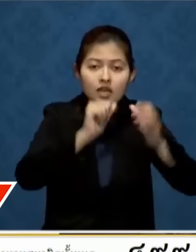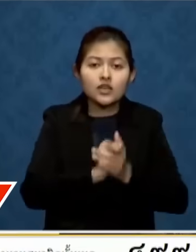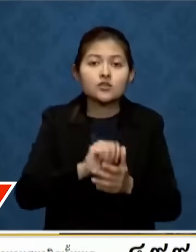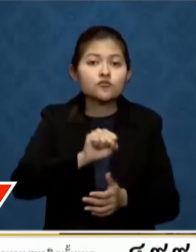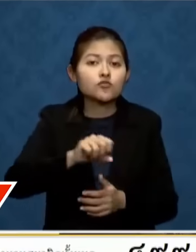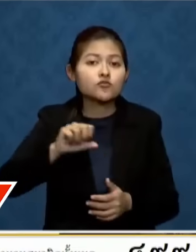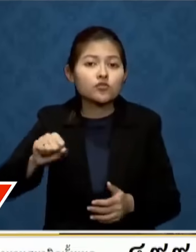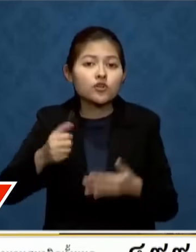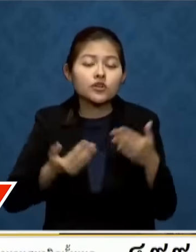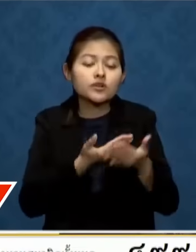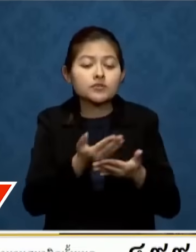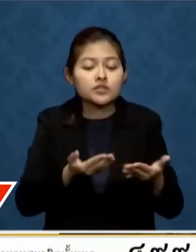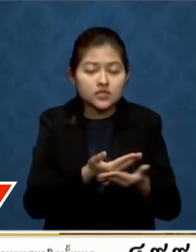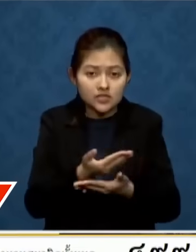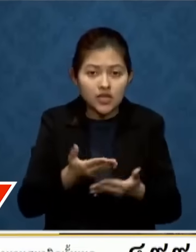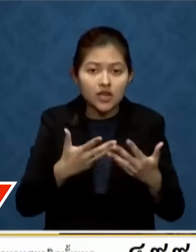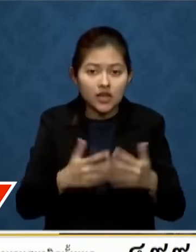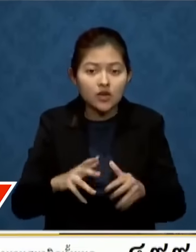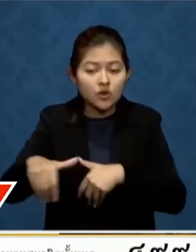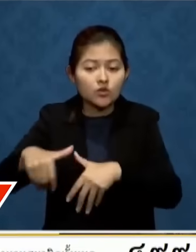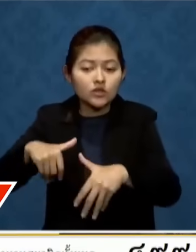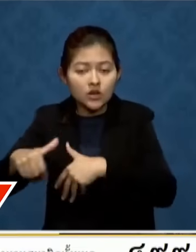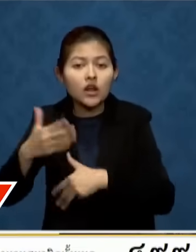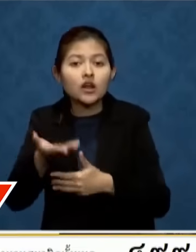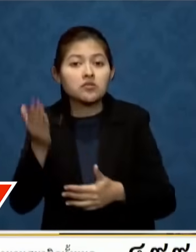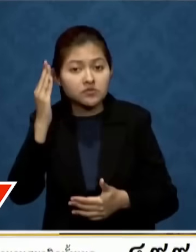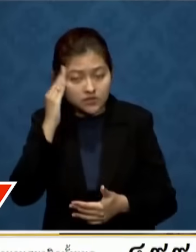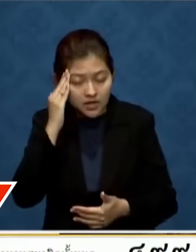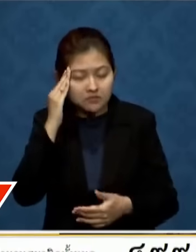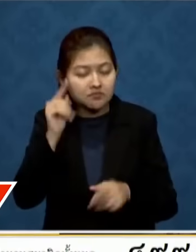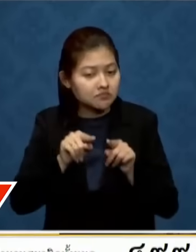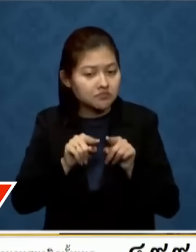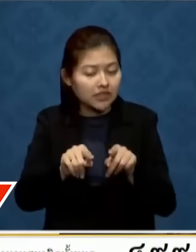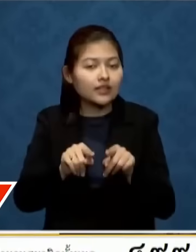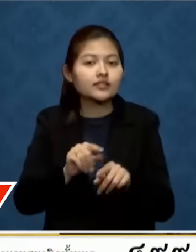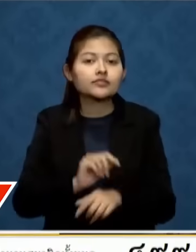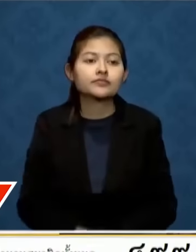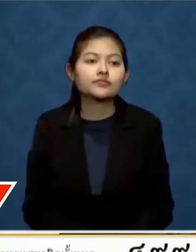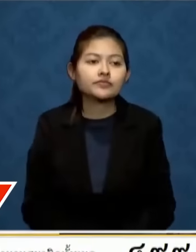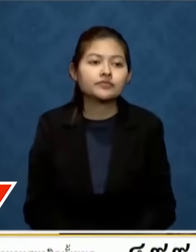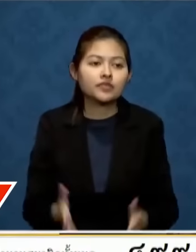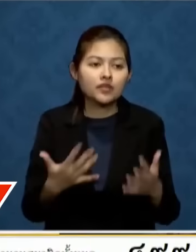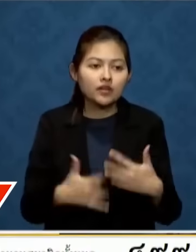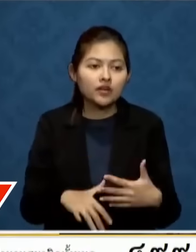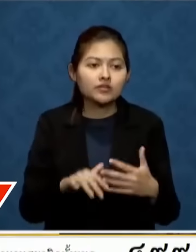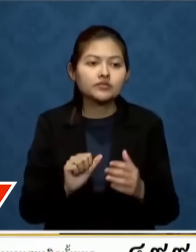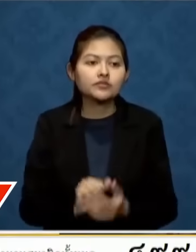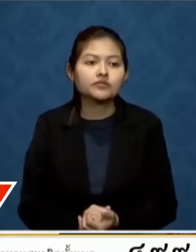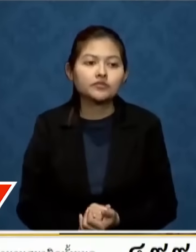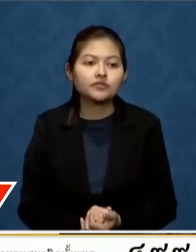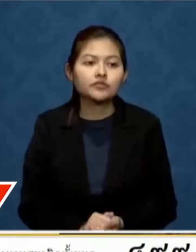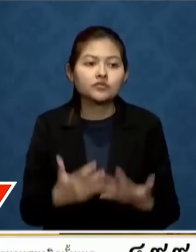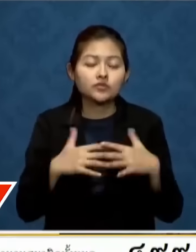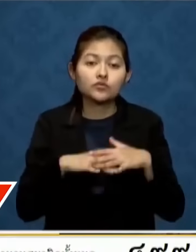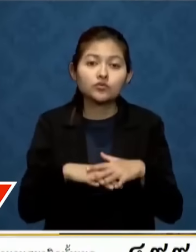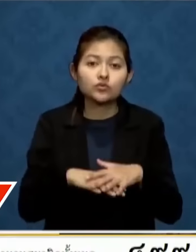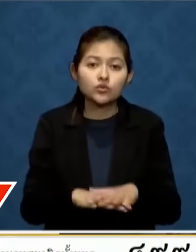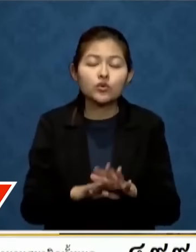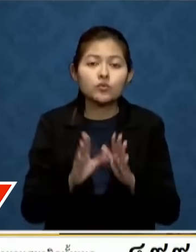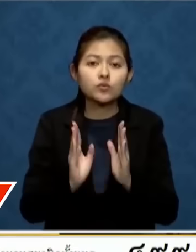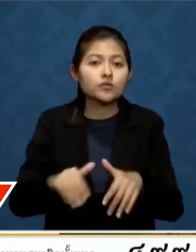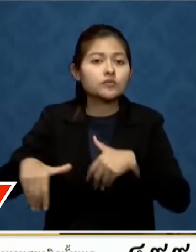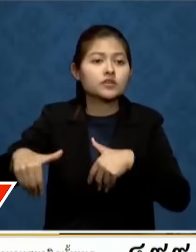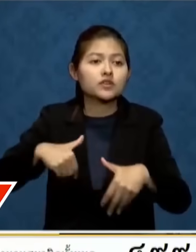ส.ได้ทำการปรึกษาหารือไปได้แล้วประชาชนก็ได้รับทราบด้วยนะคะเรื่องต่อไปเรื่องของการมีส่วนร่วมของประชาชนนะคะ